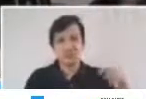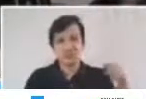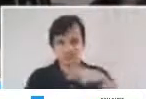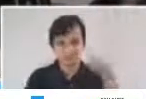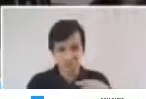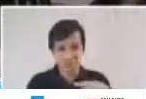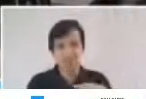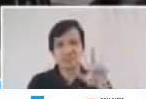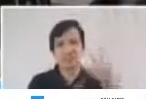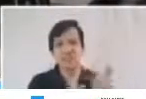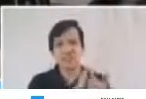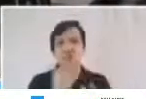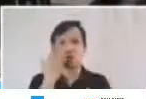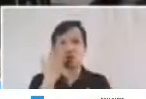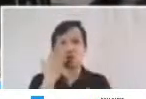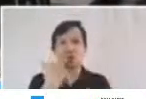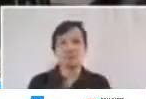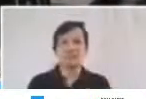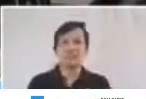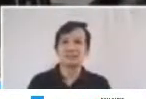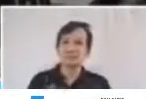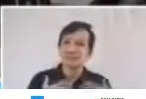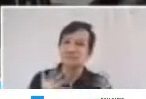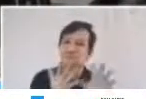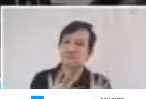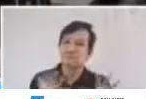Airlines. Salamat po.